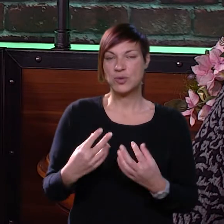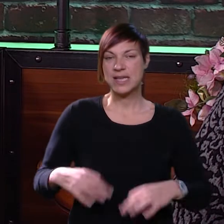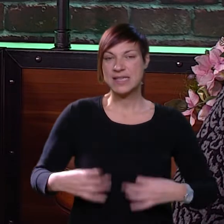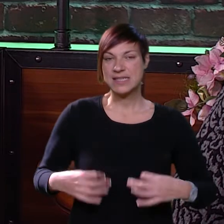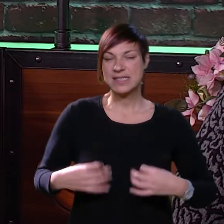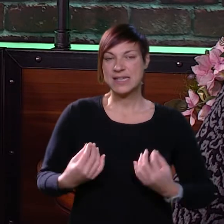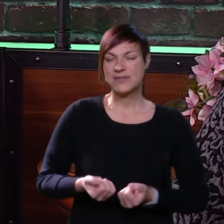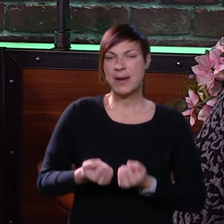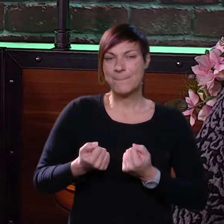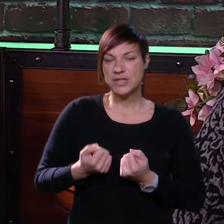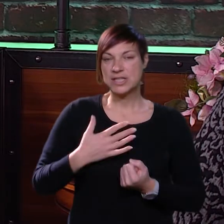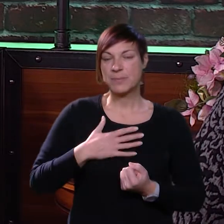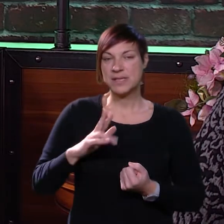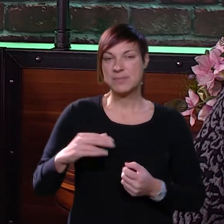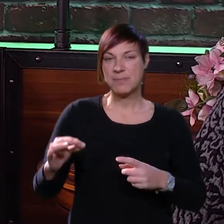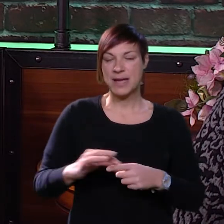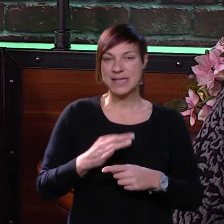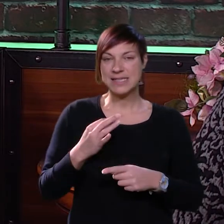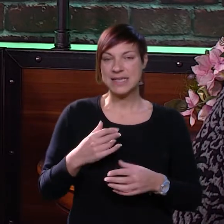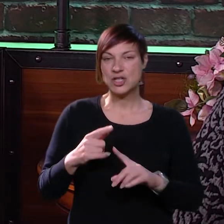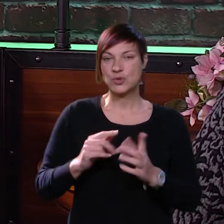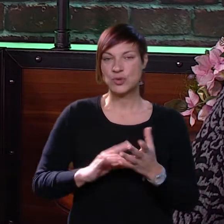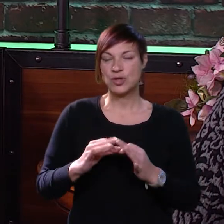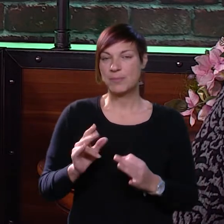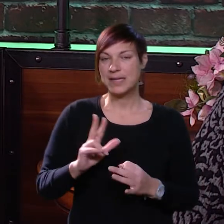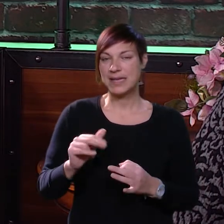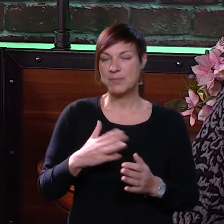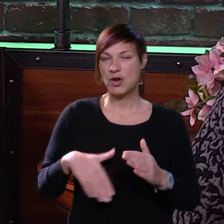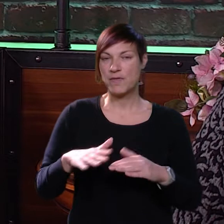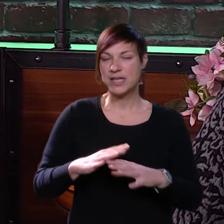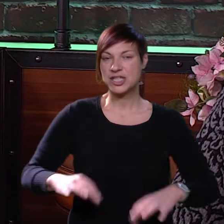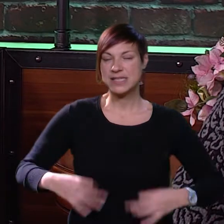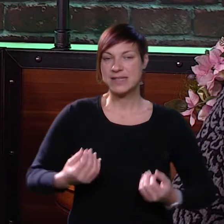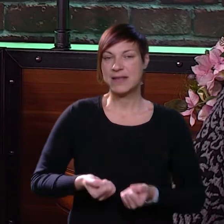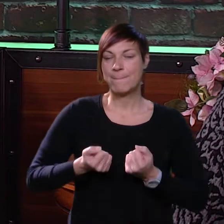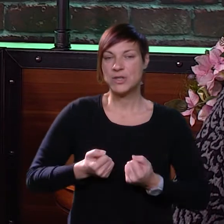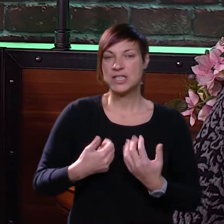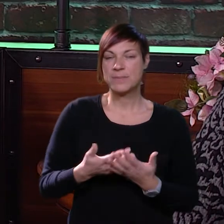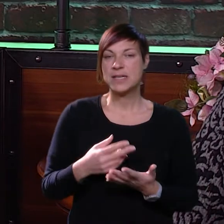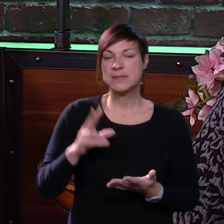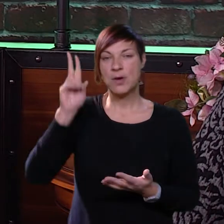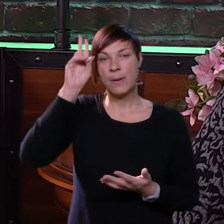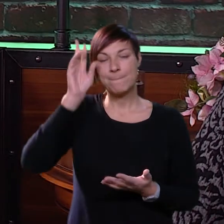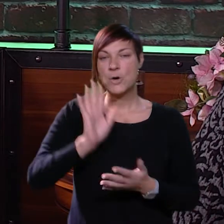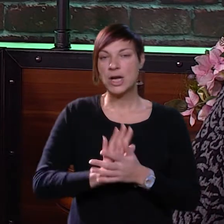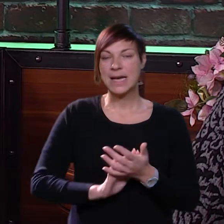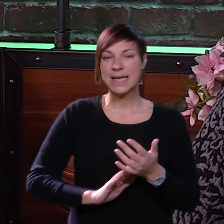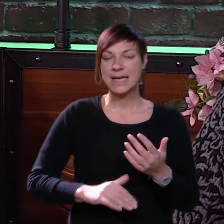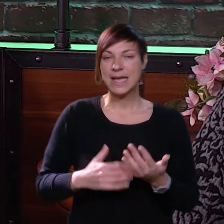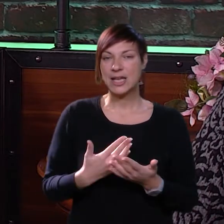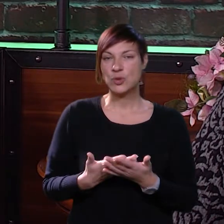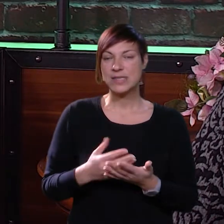druge neke zdravstvene poteškoće. Mi smo imali sreću, pa Toma nije imao neke veće zdravstvene poteškoće, pa smo odmah mogli